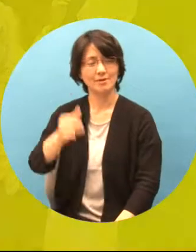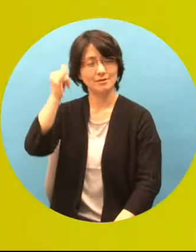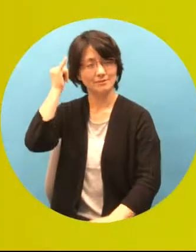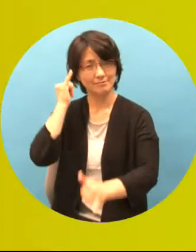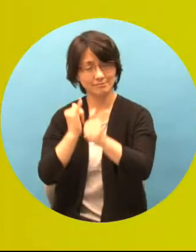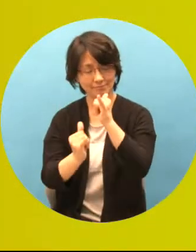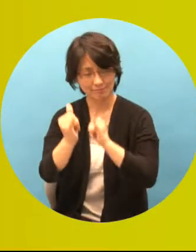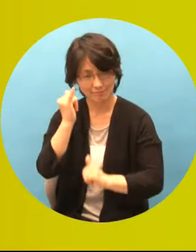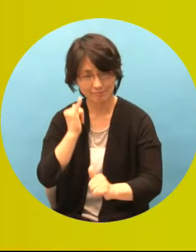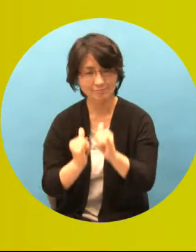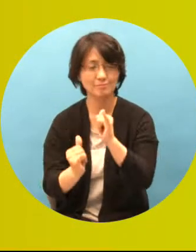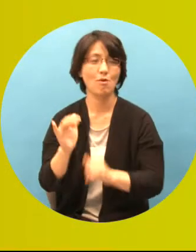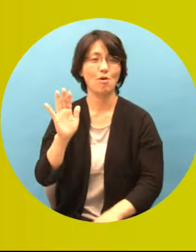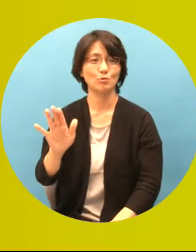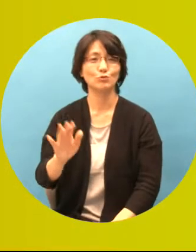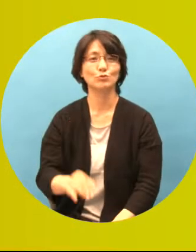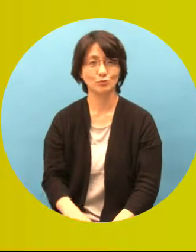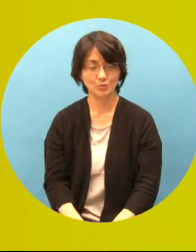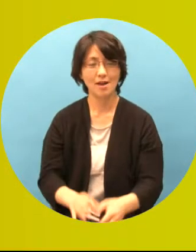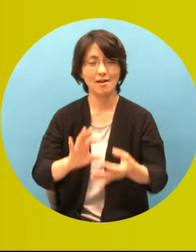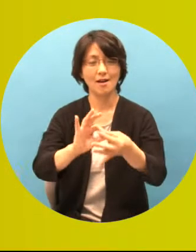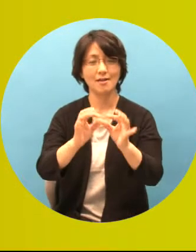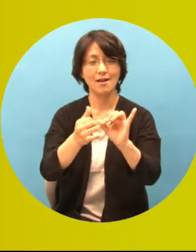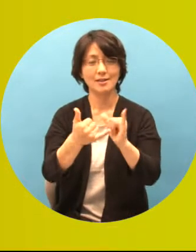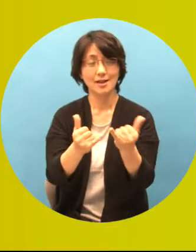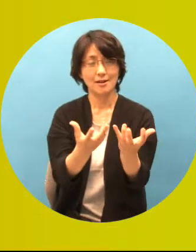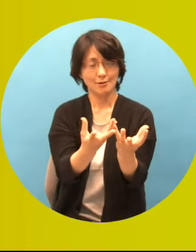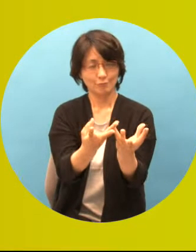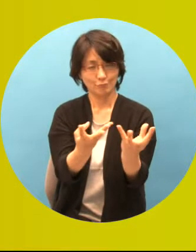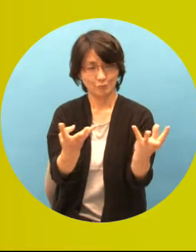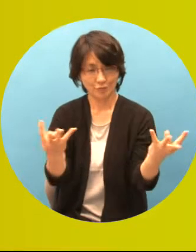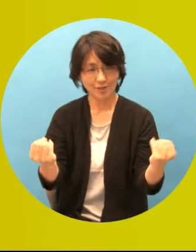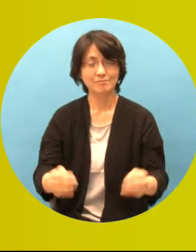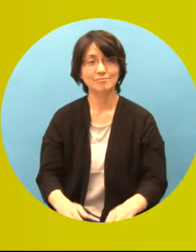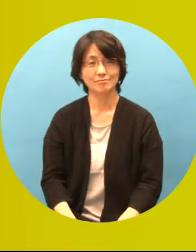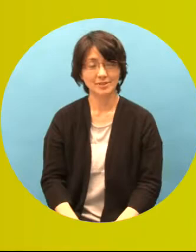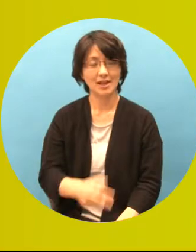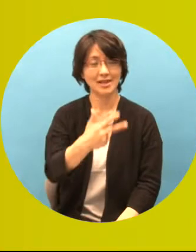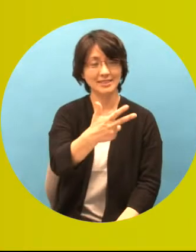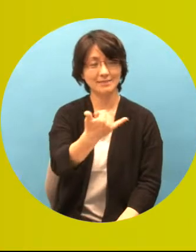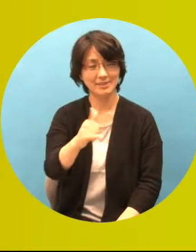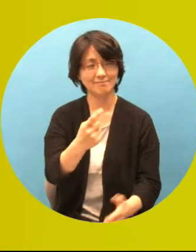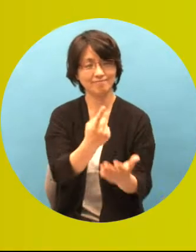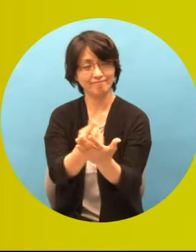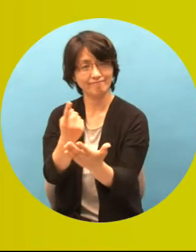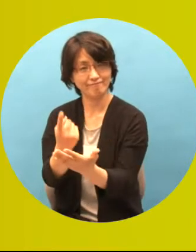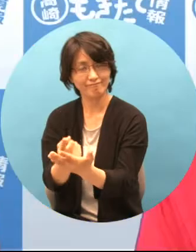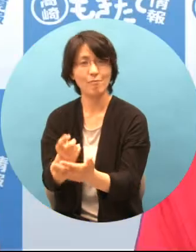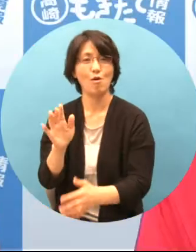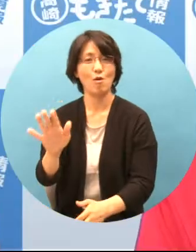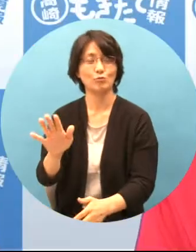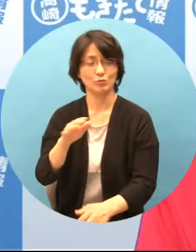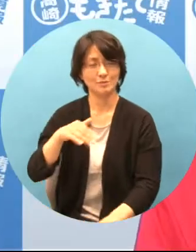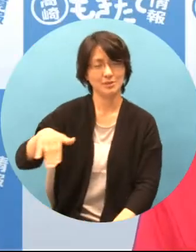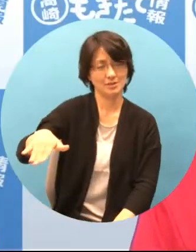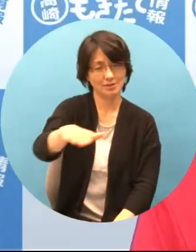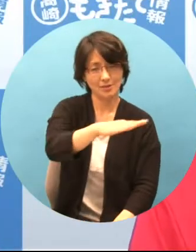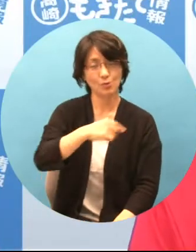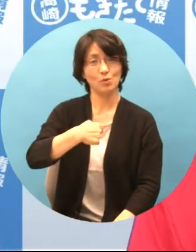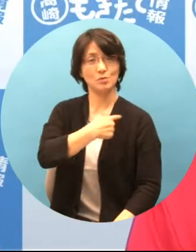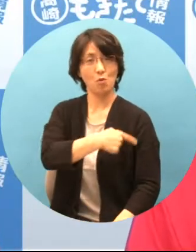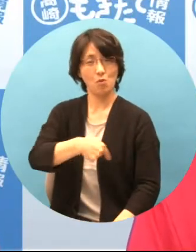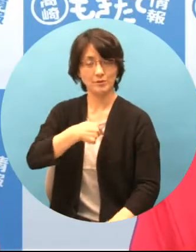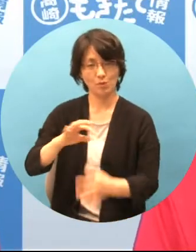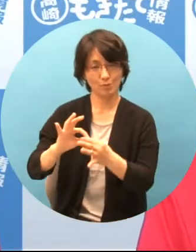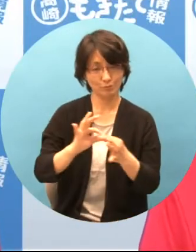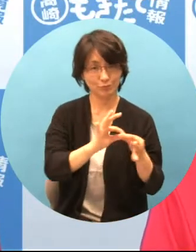りというのは歴史がありますし、いろいろな方々が携わっております。そして多くの市民も参加されます。その一つの人の気持ちをですね、一